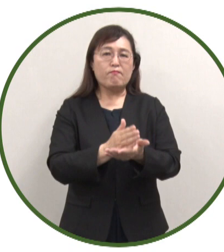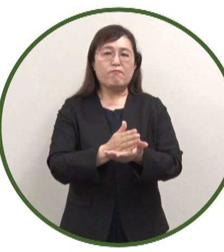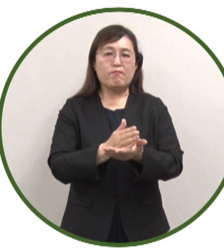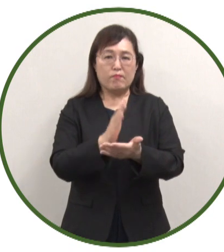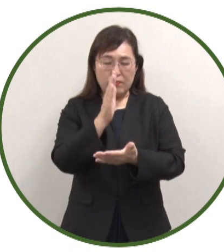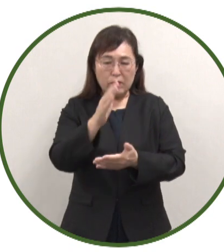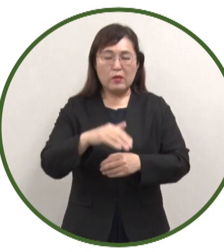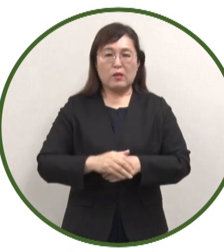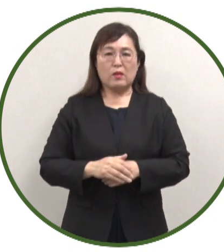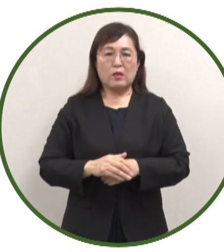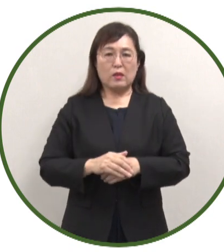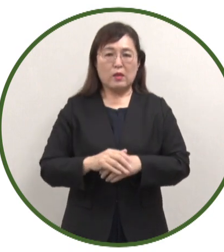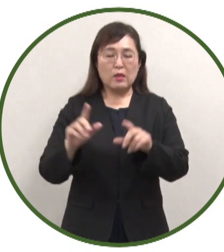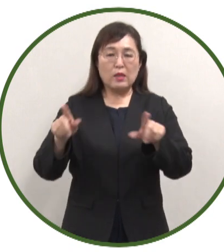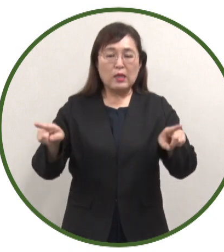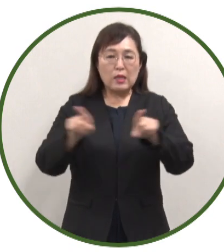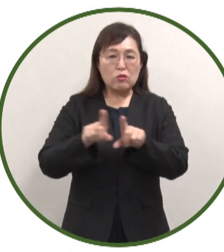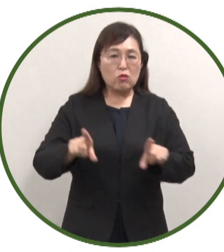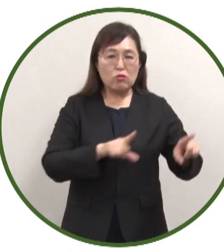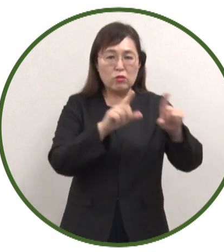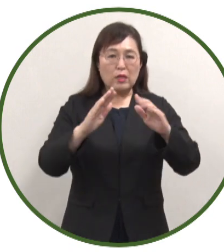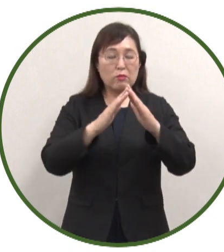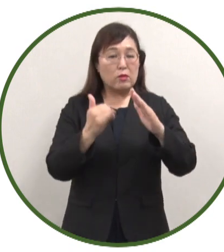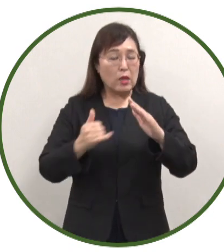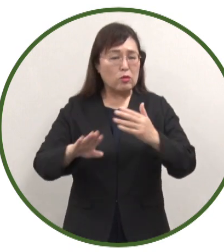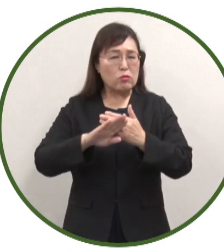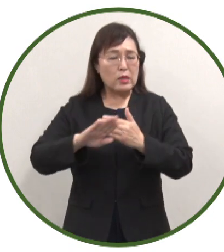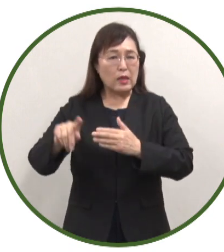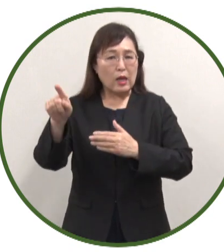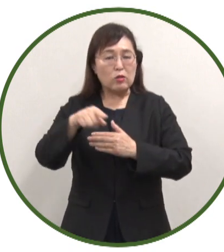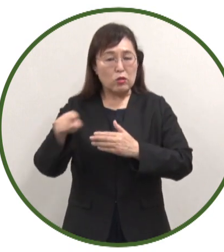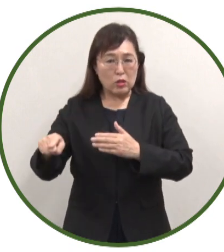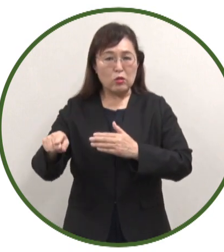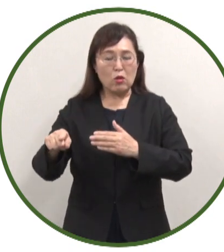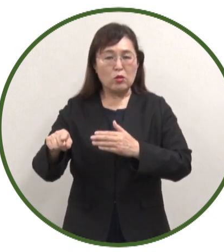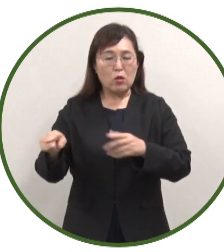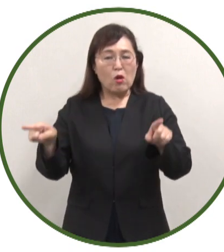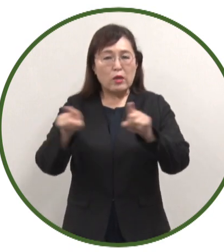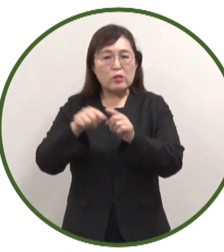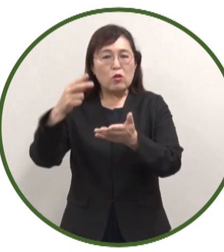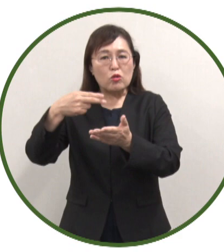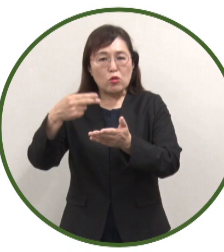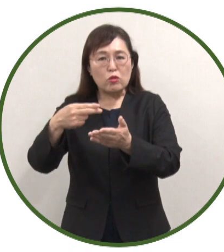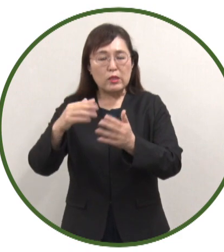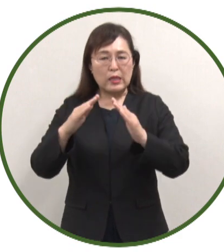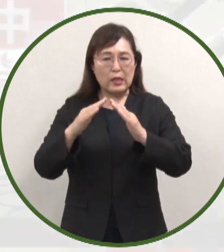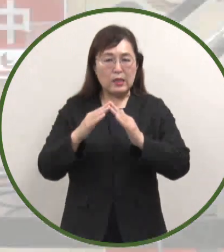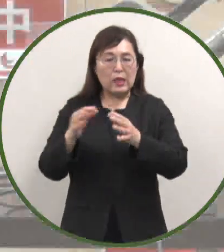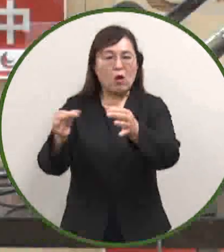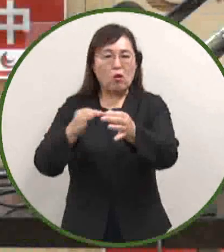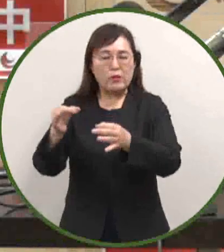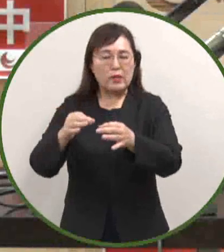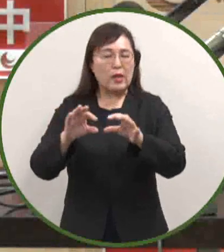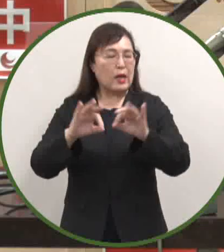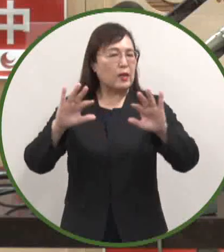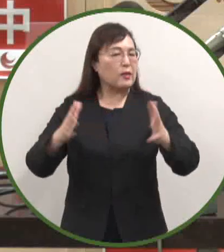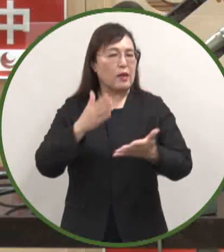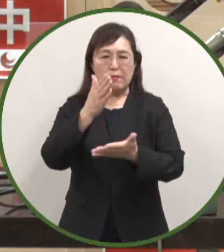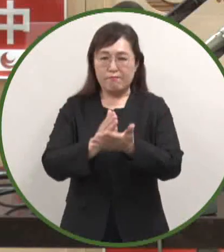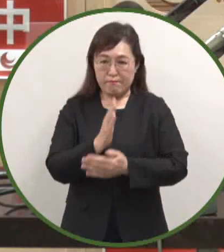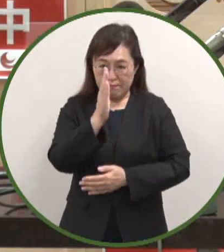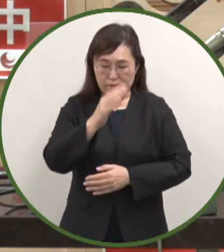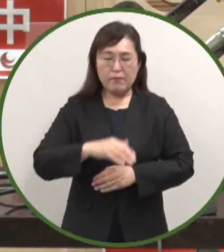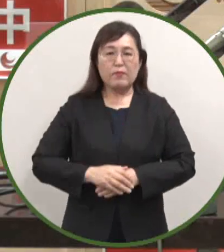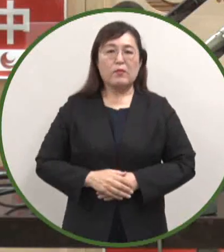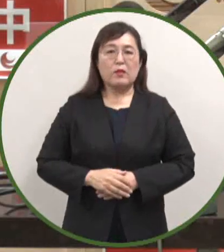外との食事は飲食店や家などの場所にかかわらずやめてください。店以外の